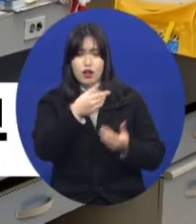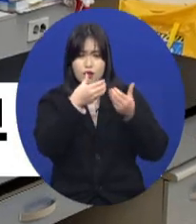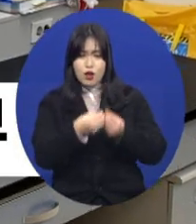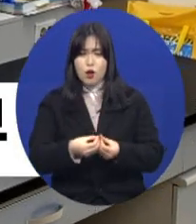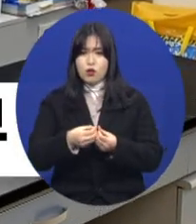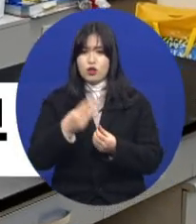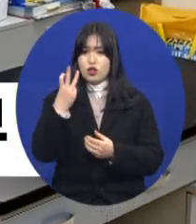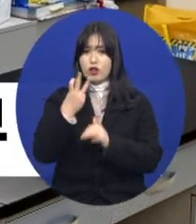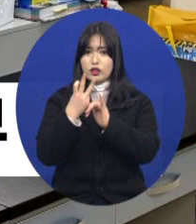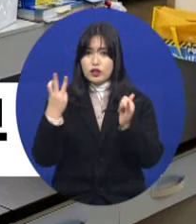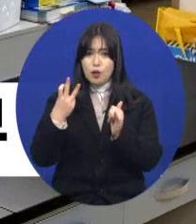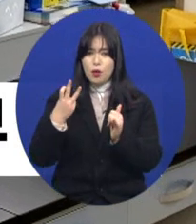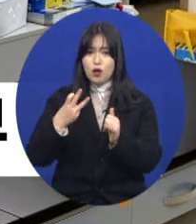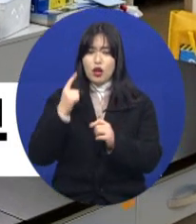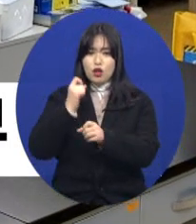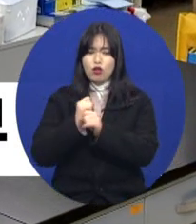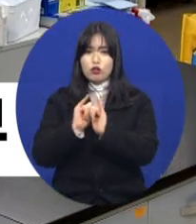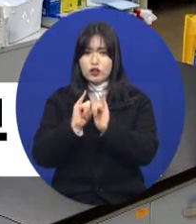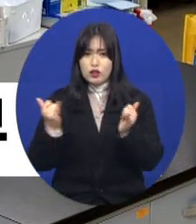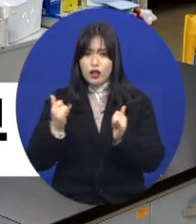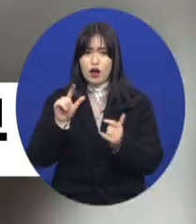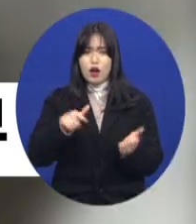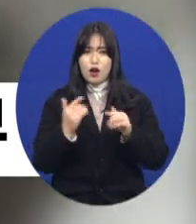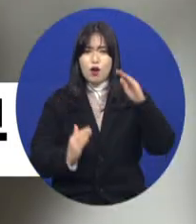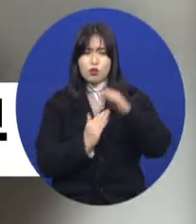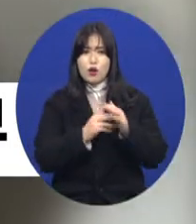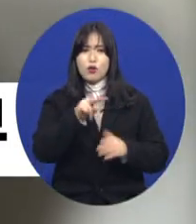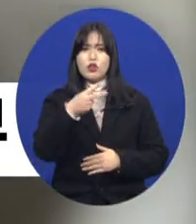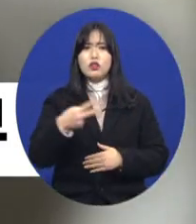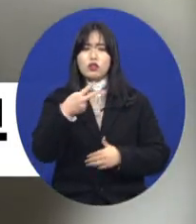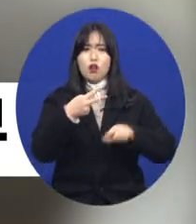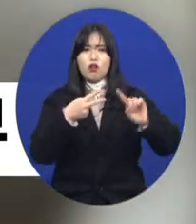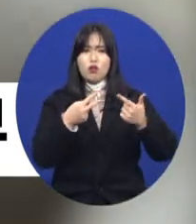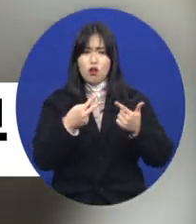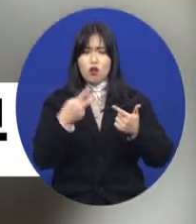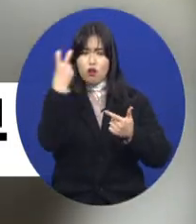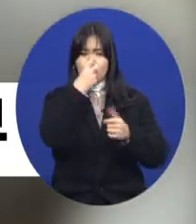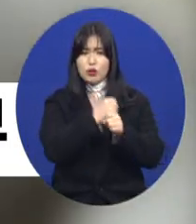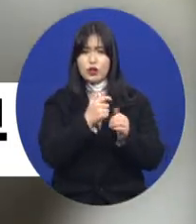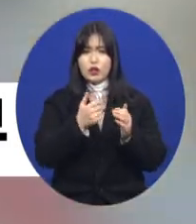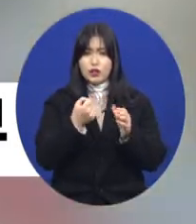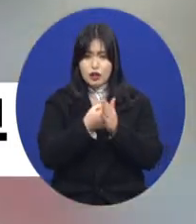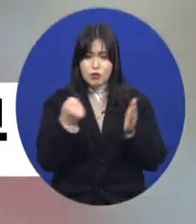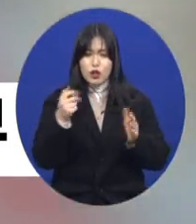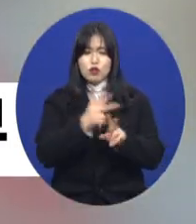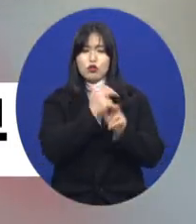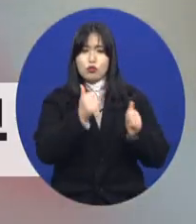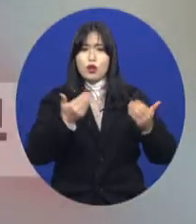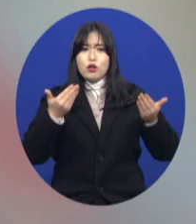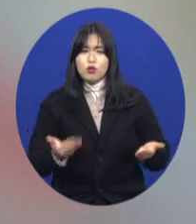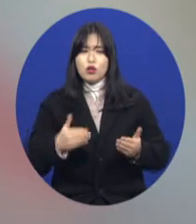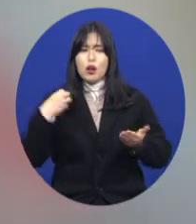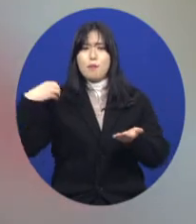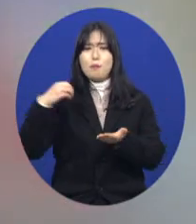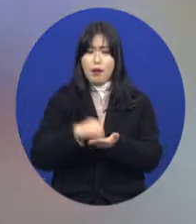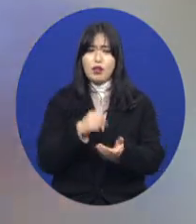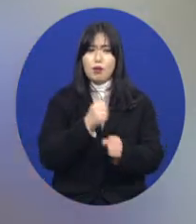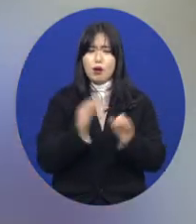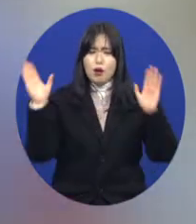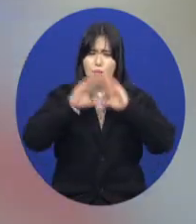3교대로 많게는 하루 2000건 이나 검사 해야 하다보니 주말 휴일을 반납하는 것은 물론 밤샘 근무 도